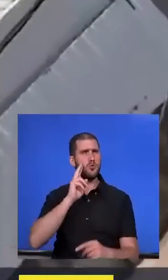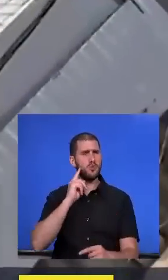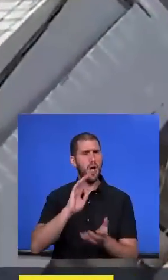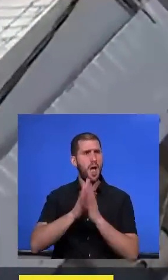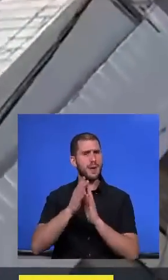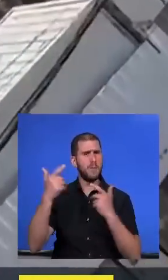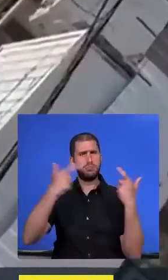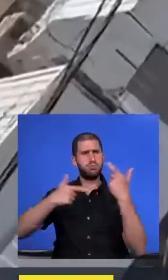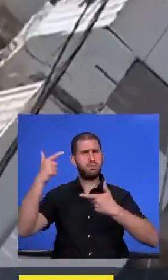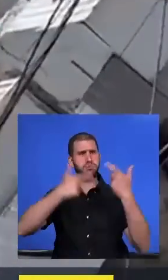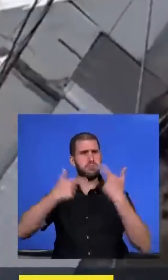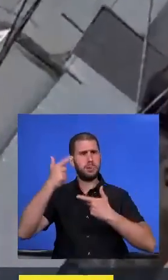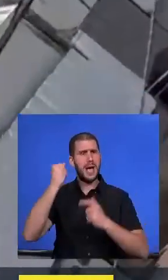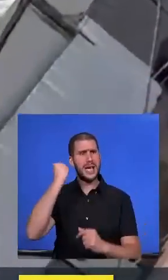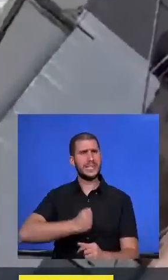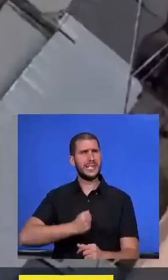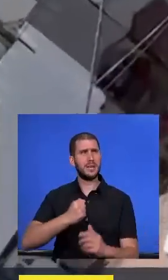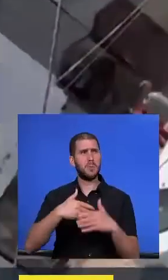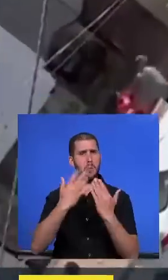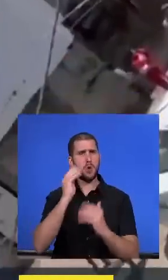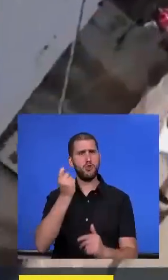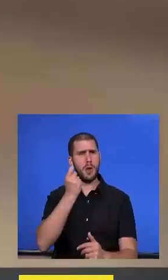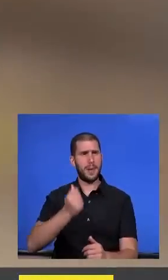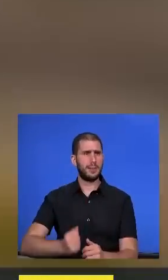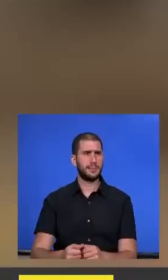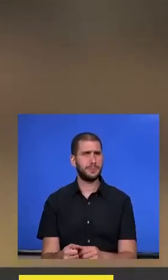הפך לקרב יריות רצחני בבוקר שבת.